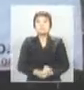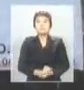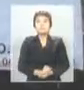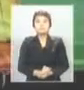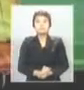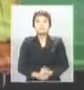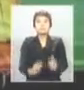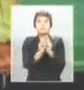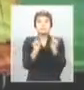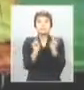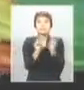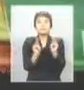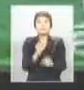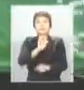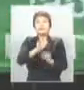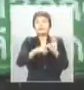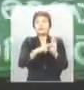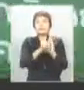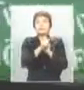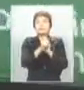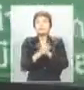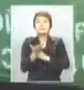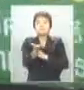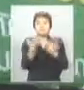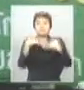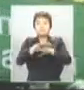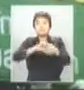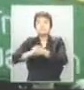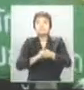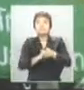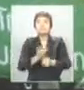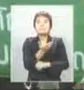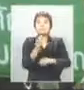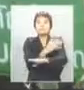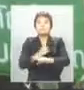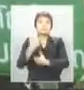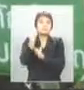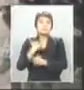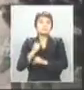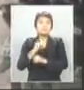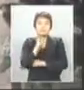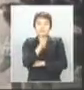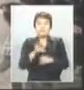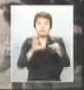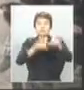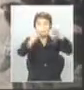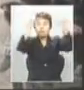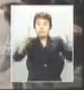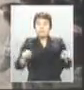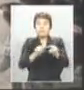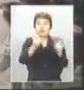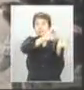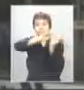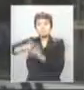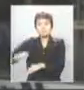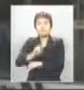หลักำ årษสสเกตรพระสารขอคามรวมมือไปยงพักประชธิบัรเพื่อให้ปลดลงไม่ให้มีการเปรีบ